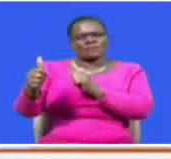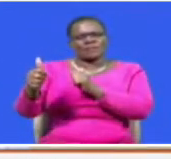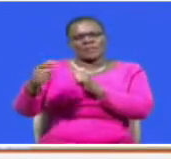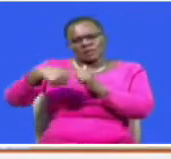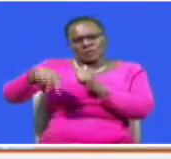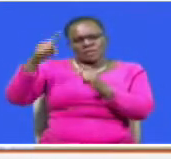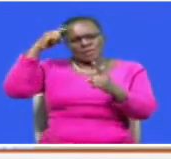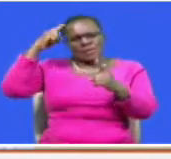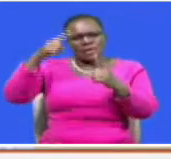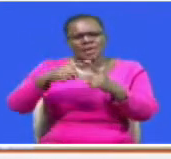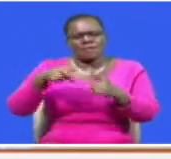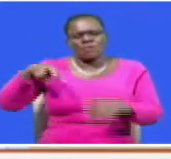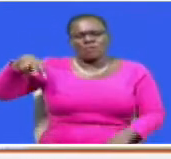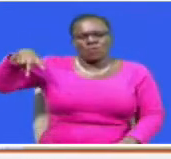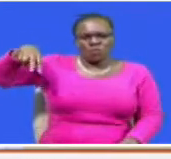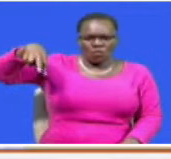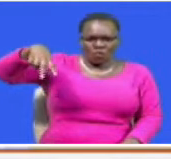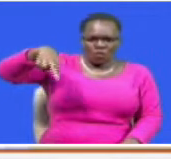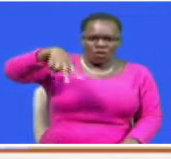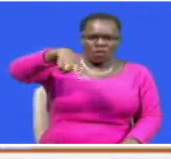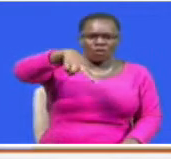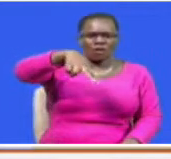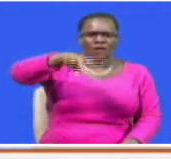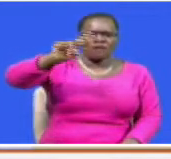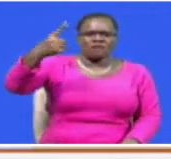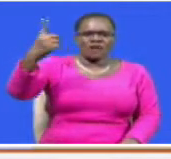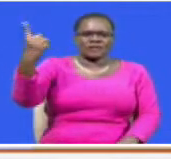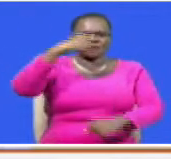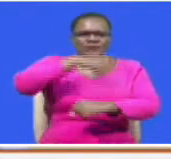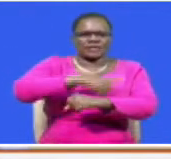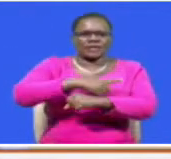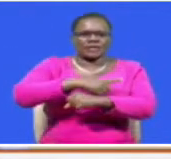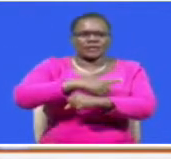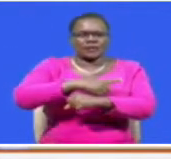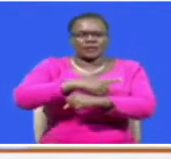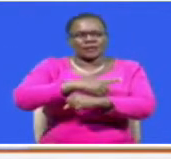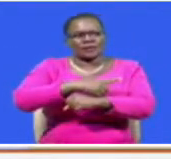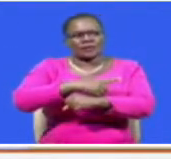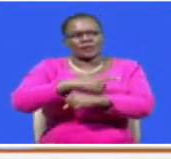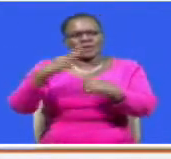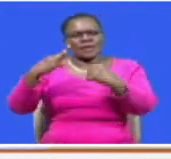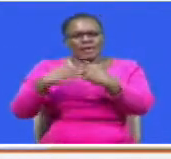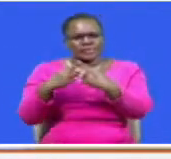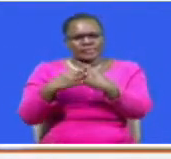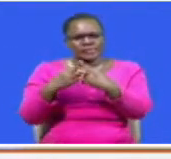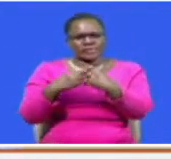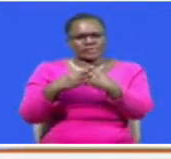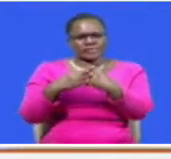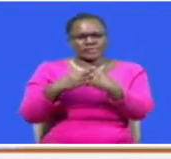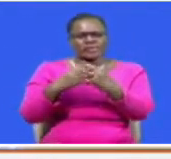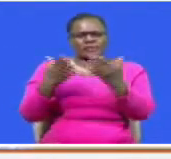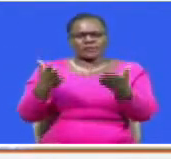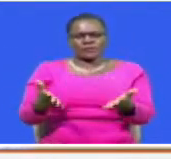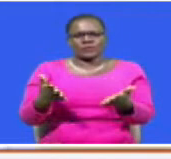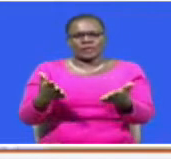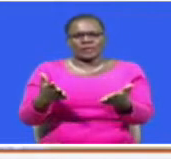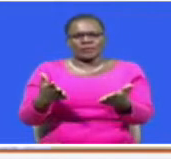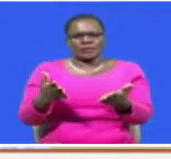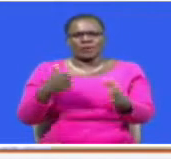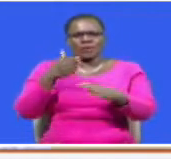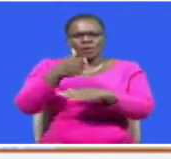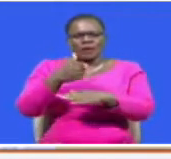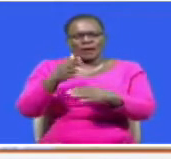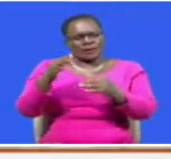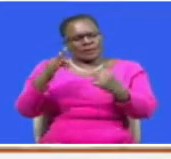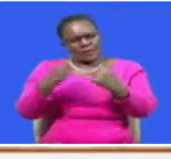So we are targeting, we are walking, the first day took about 8 kilometers. Today we are going to do well over